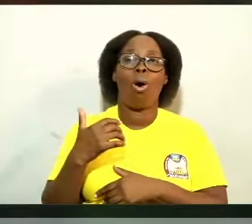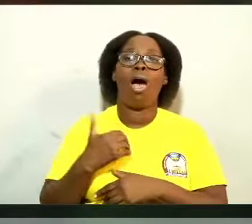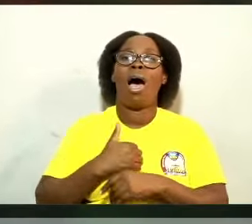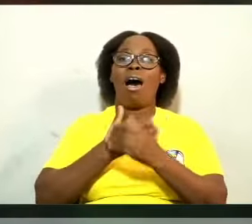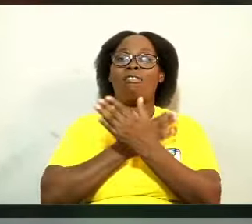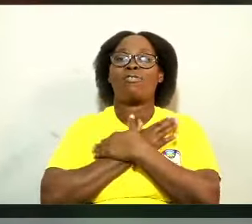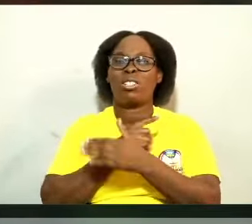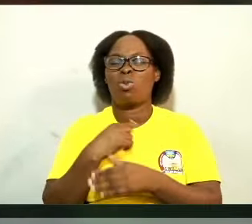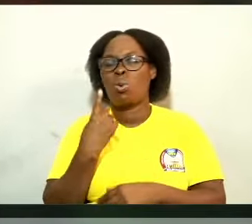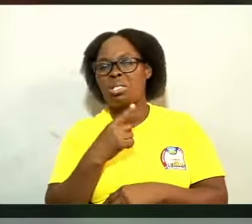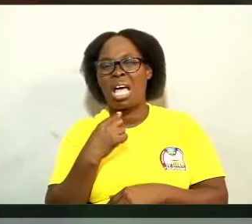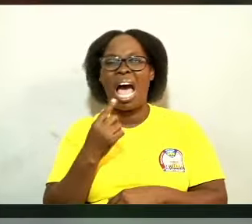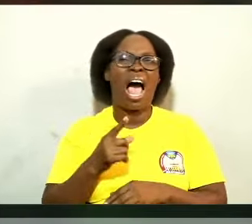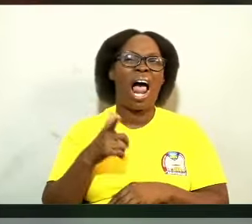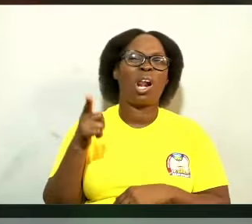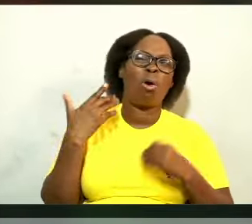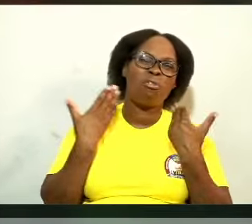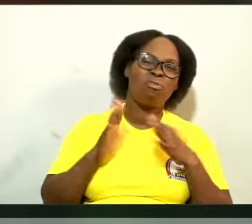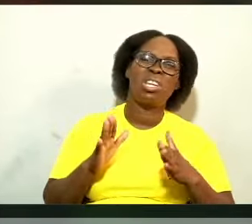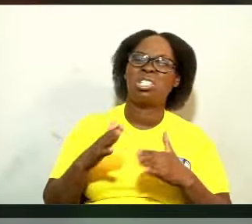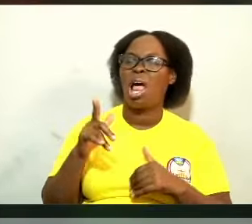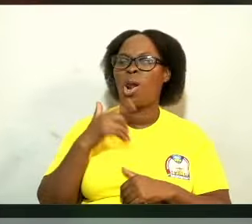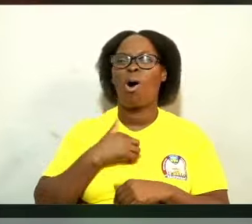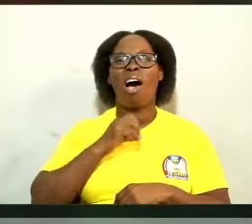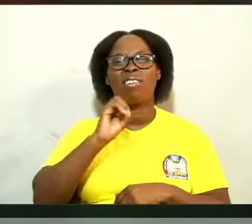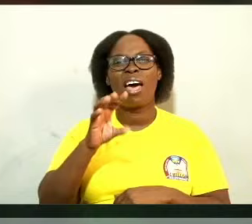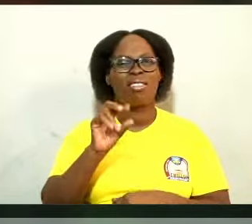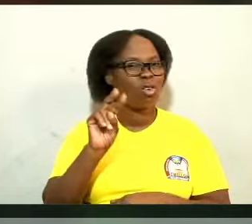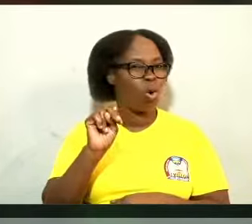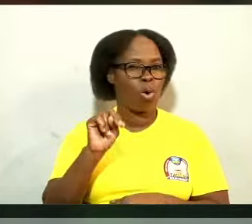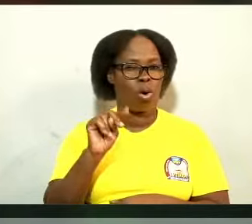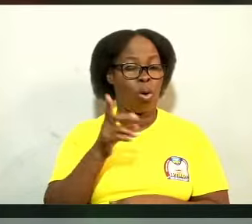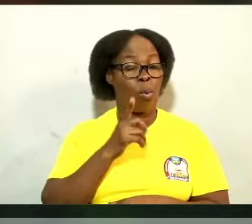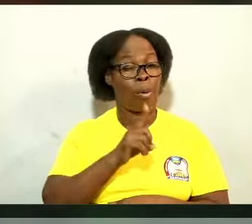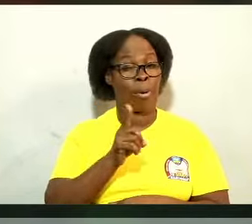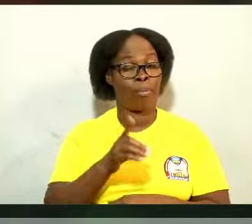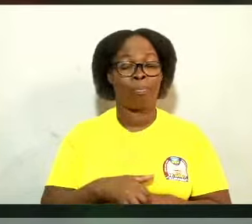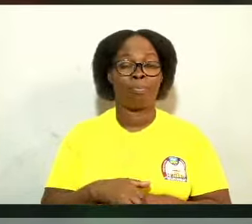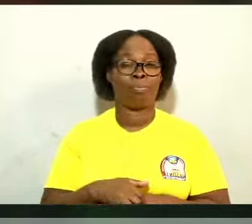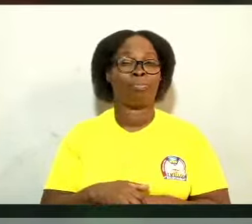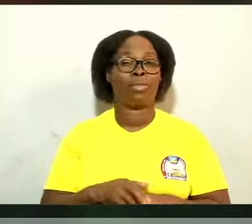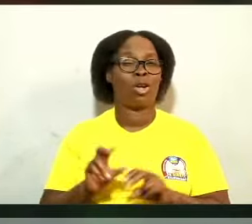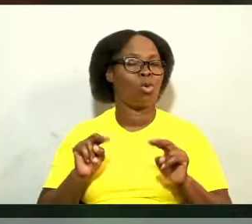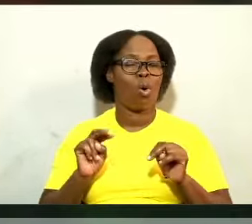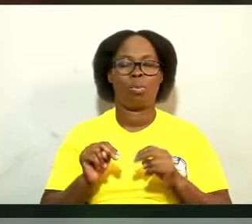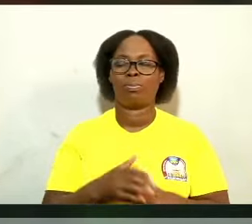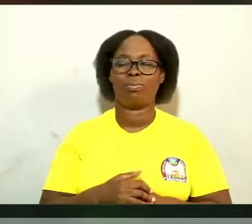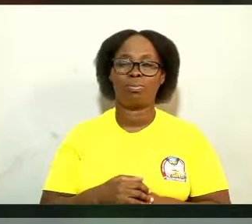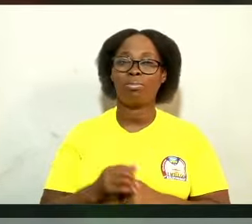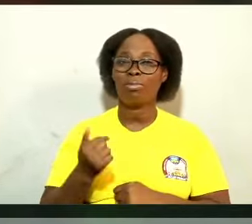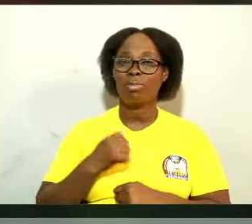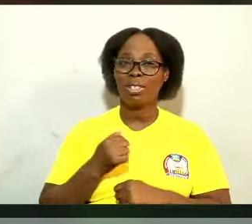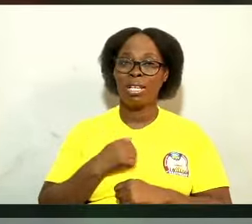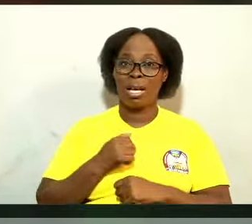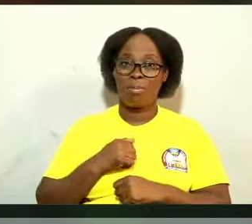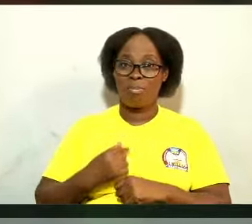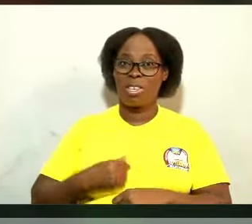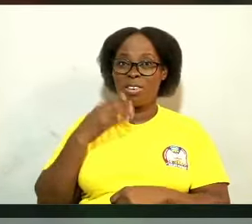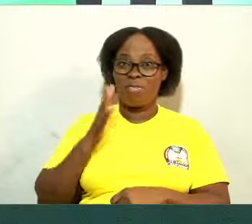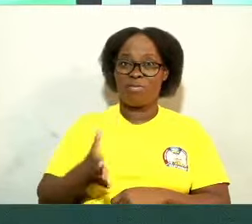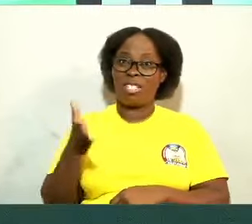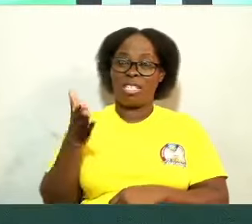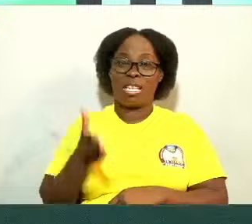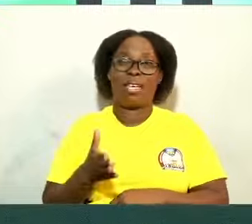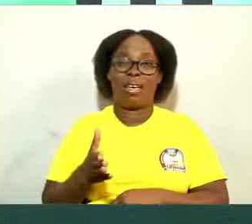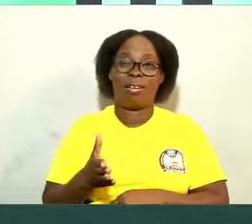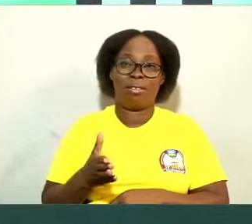wanasema sheria ziliisha, sheria zipo, sheria ziliisha. Basi tu. Mimi ni mgeni hapa, lakini hao walikuwa ni